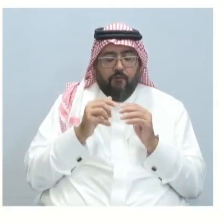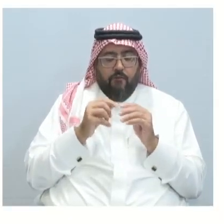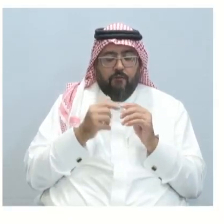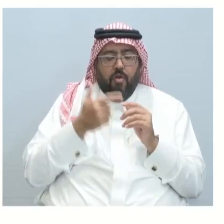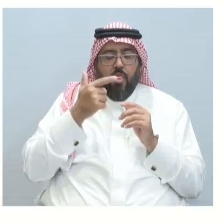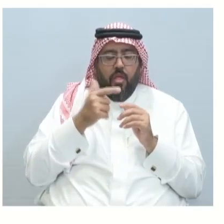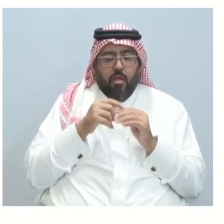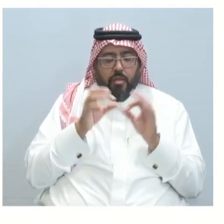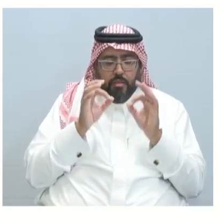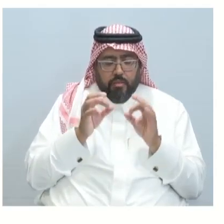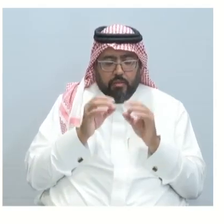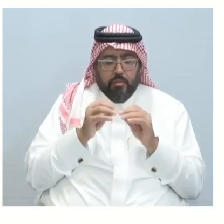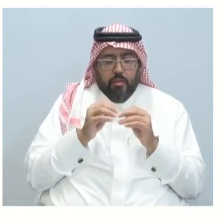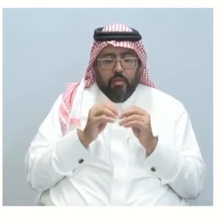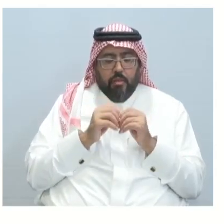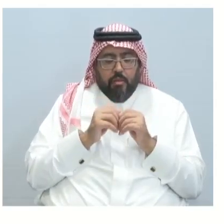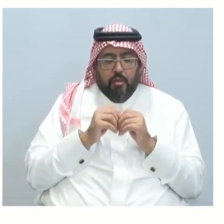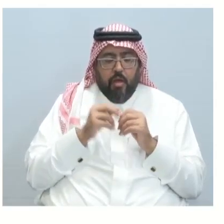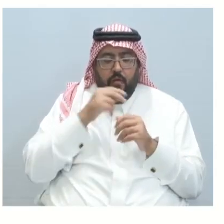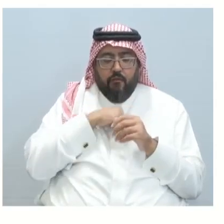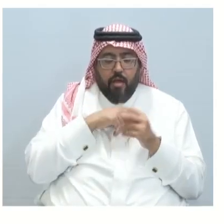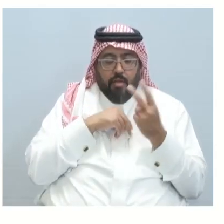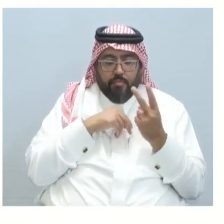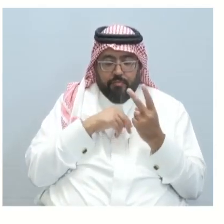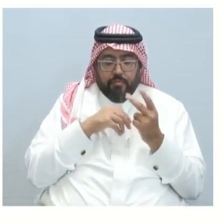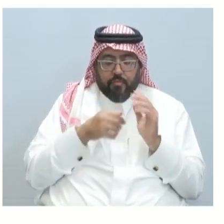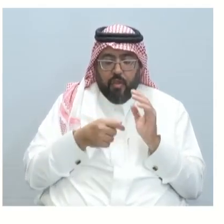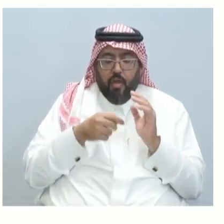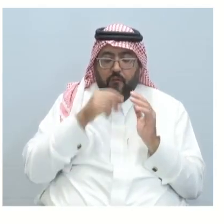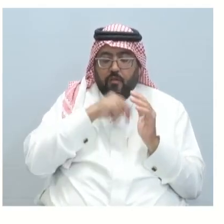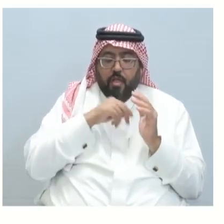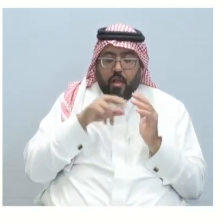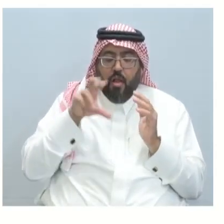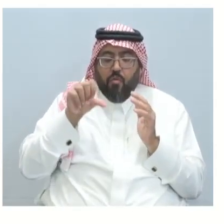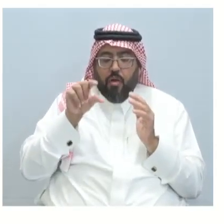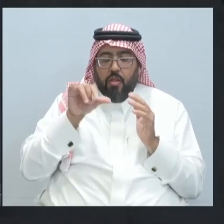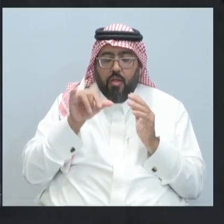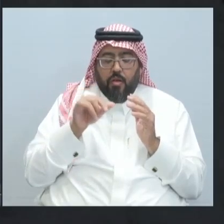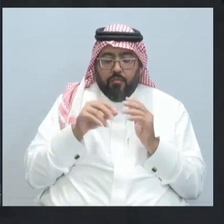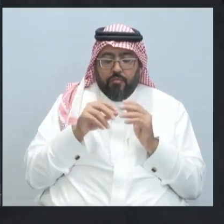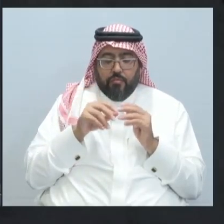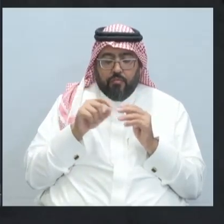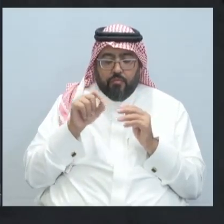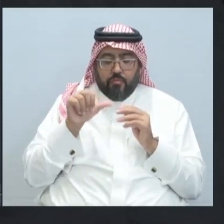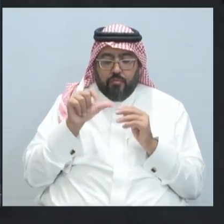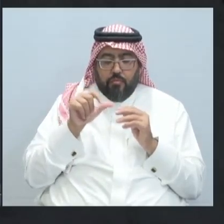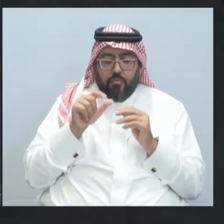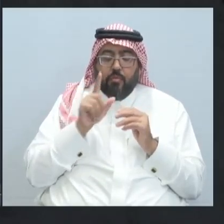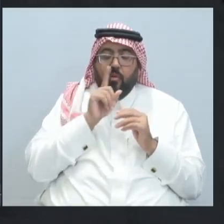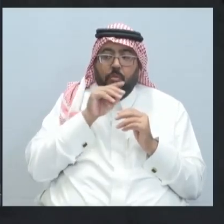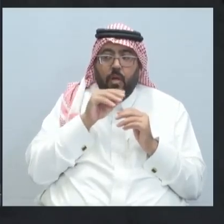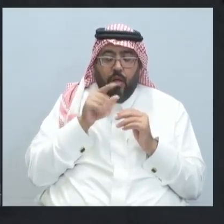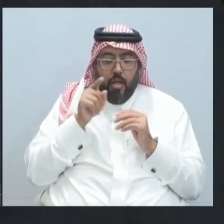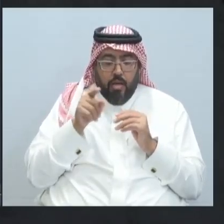ونحقق هذا الاحسان الفائده الثانيه من فضل الوالدين عليك ما هو الفضل من الوالدين